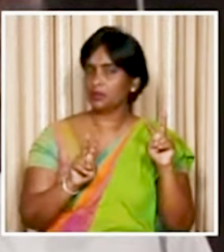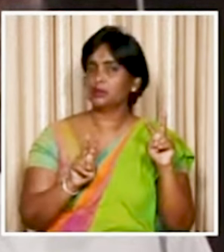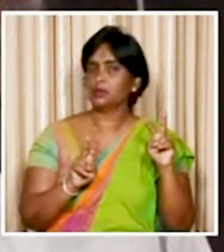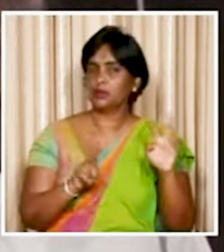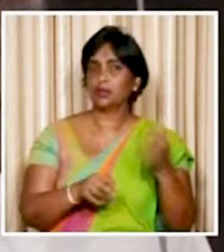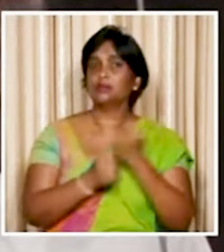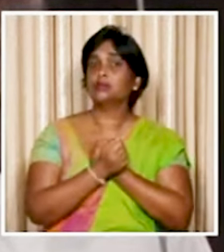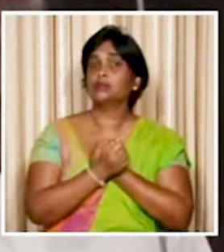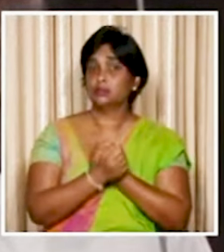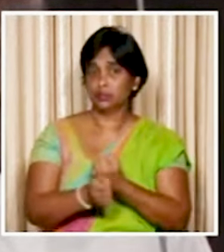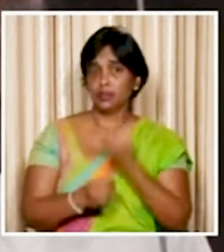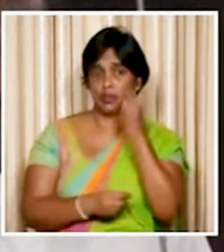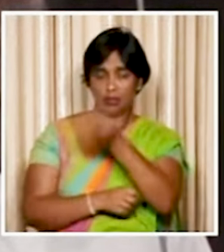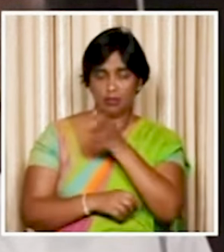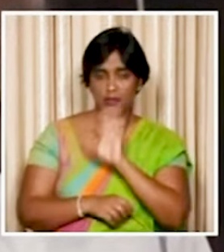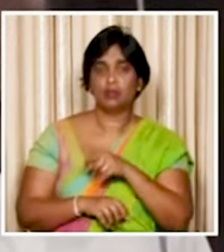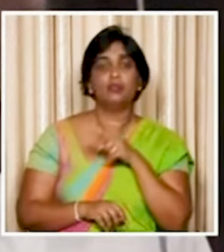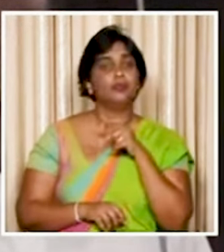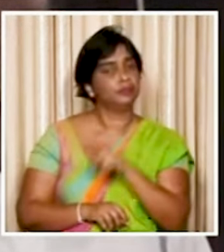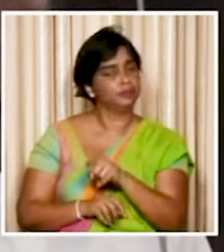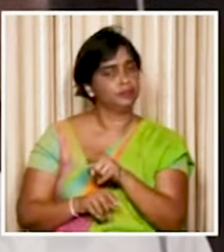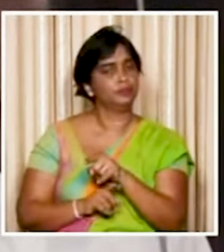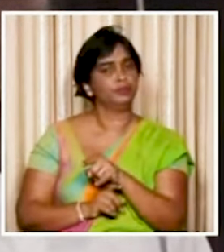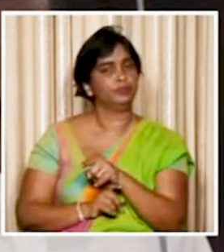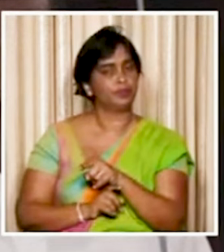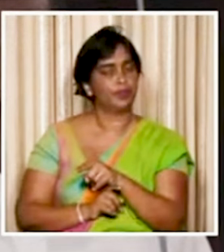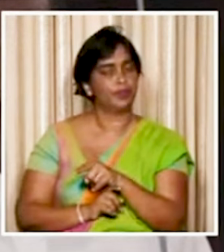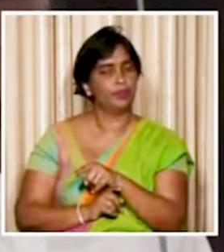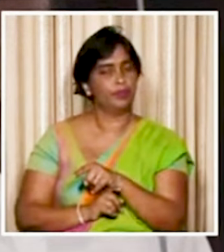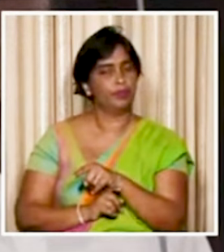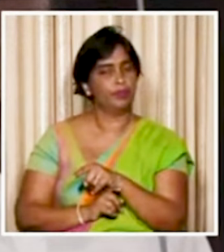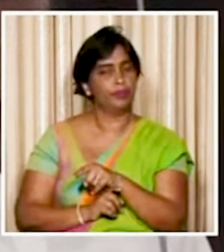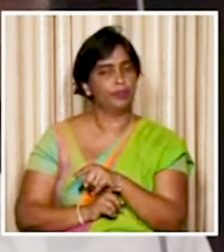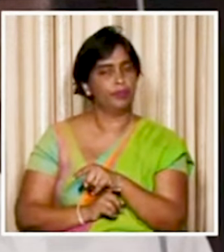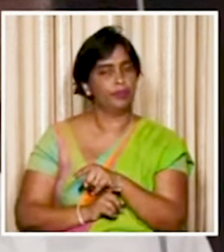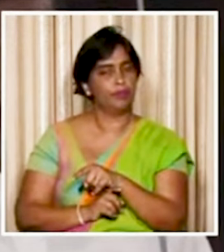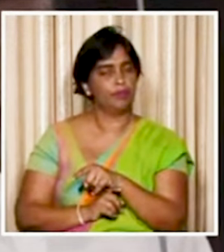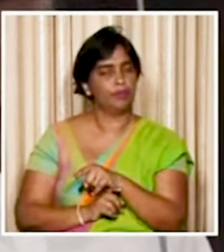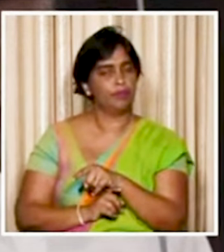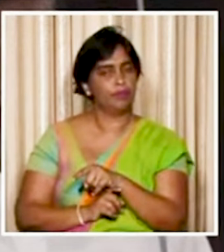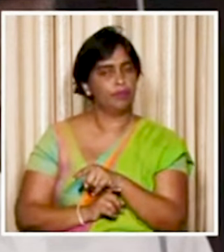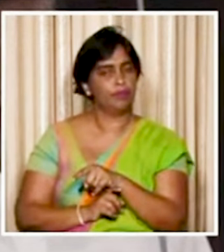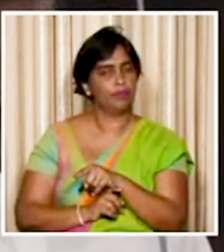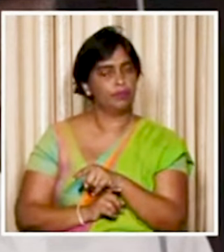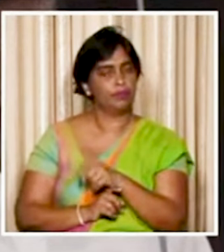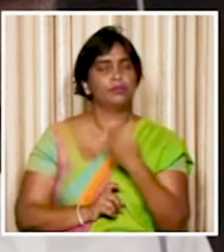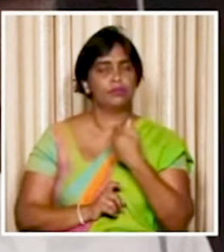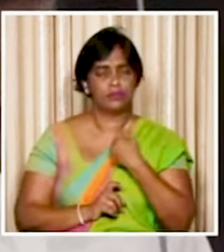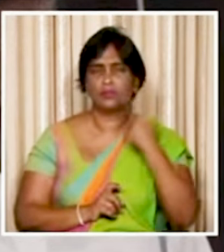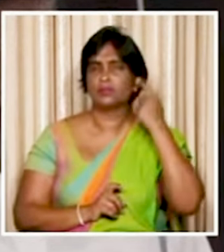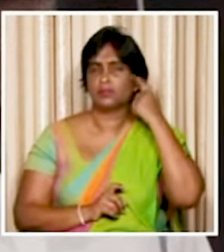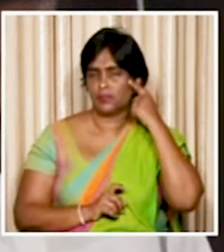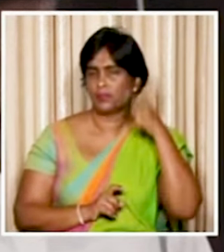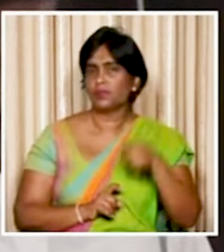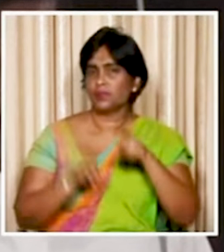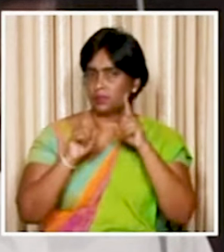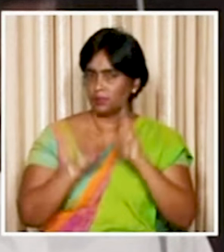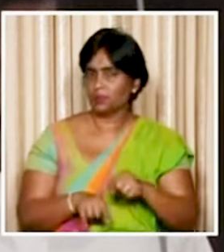14 தர 22 சக 60 வருடம். ஒரு மனிதனால் அவ்வளவு தண்டனை காலம் அனுபவிக்க